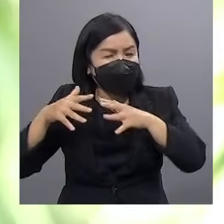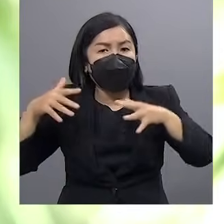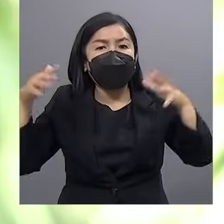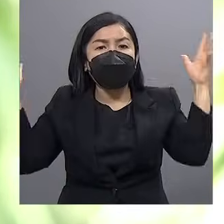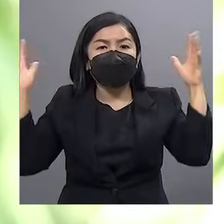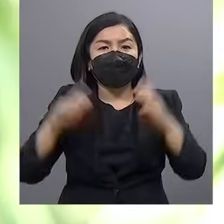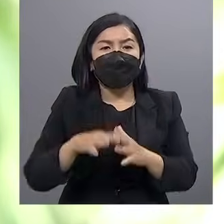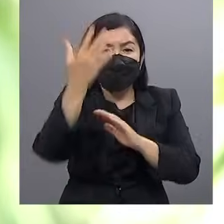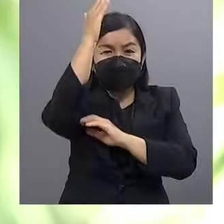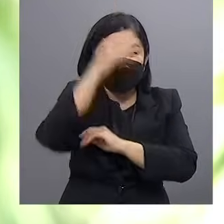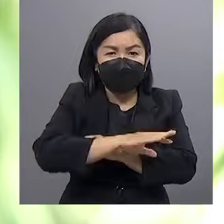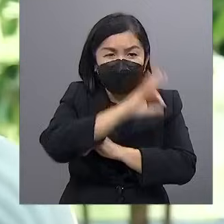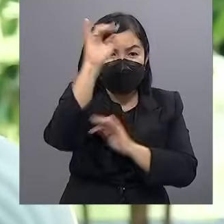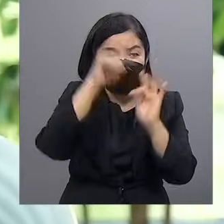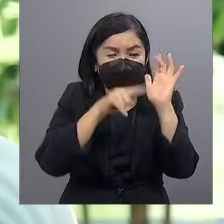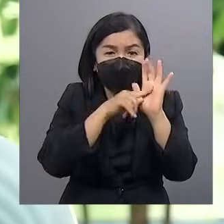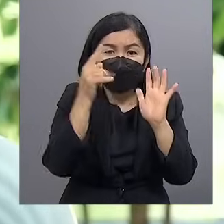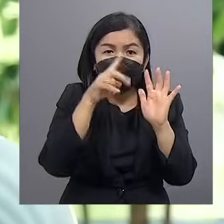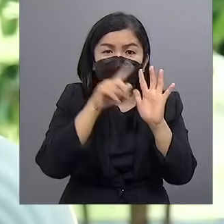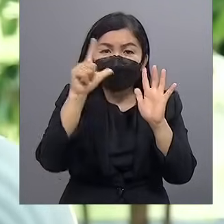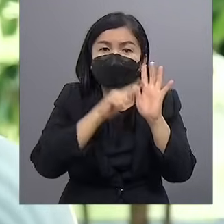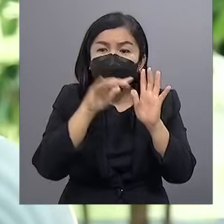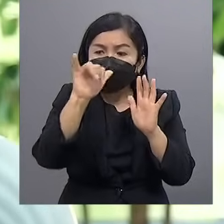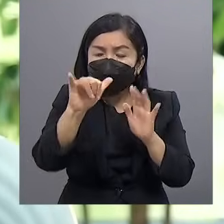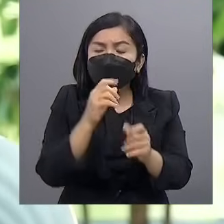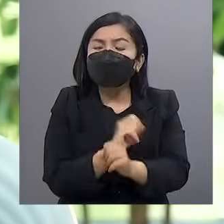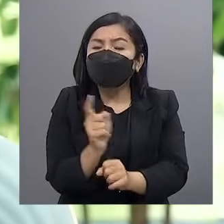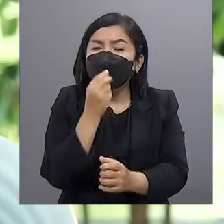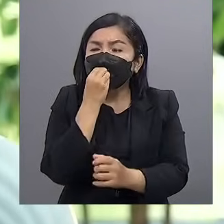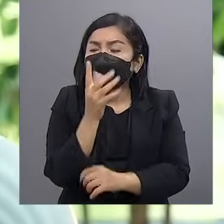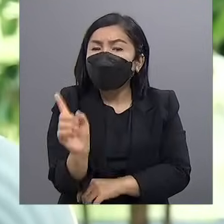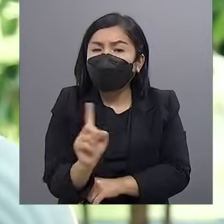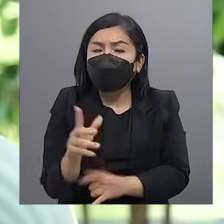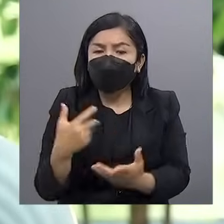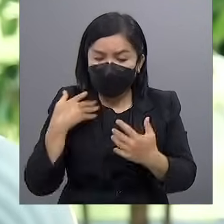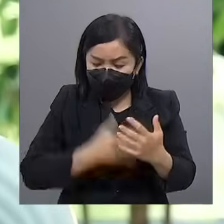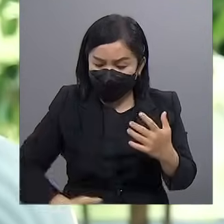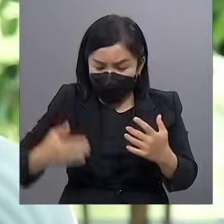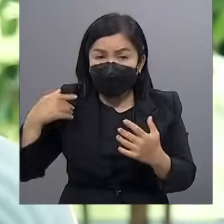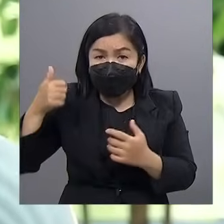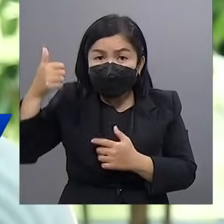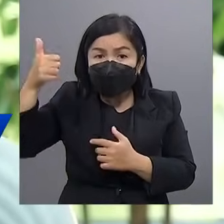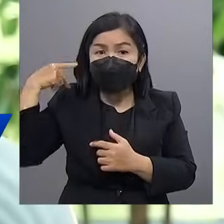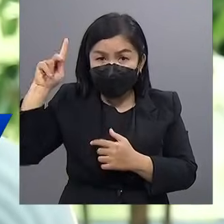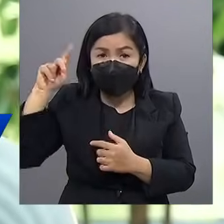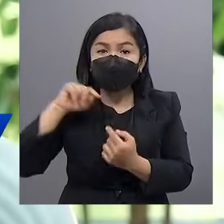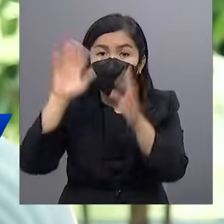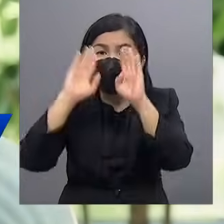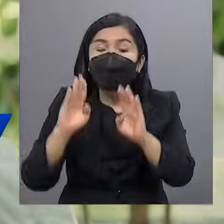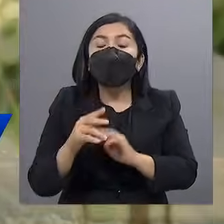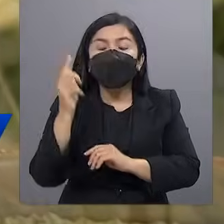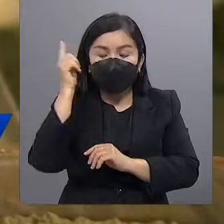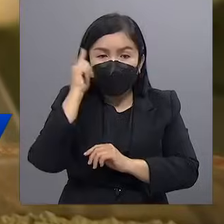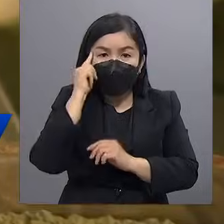กินยังไงการใช้สมุนไพรพวกนี้นะครับก็คือต้องรู้ว่าสมุนไพรไม่ได้เท่ากับหลอด